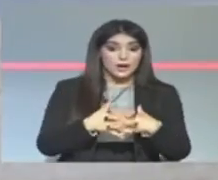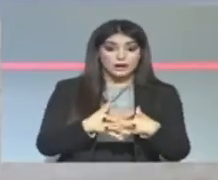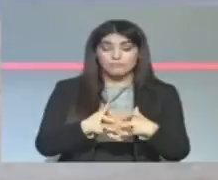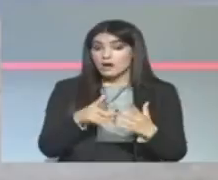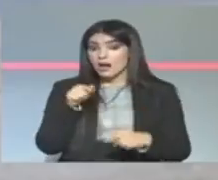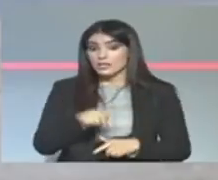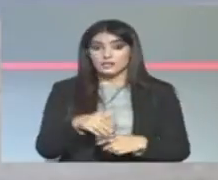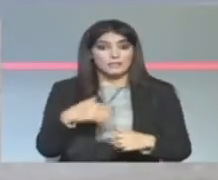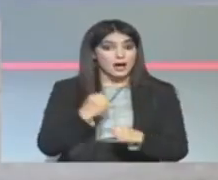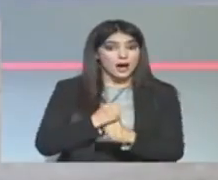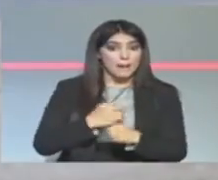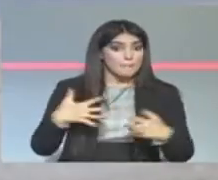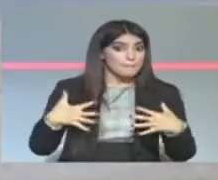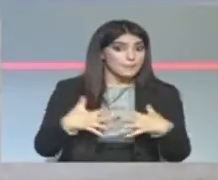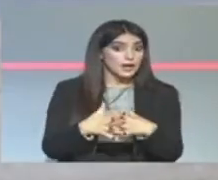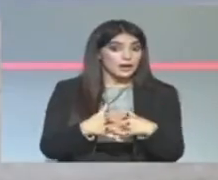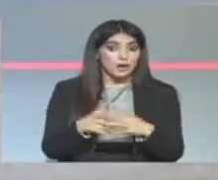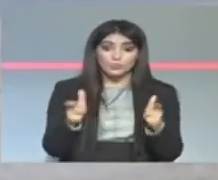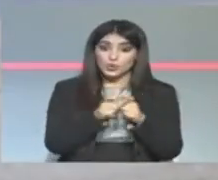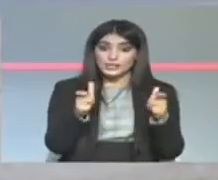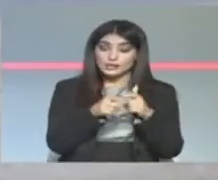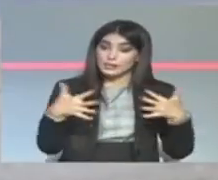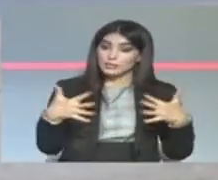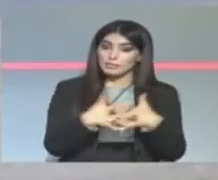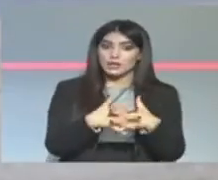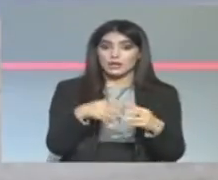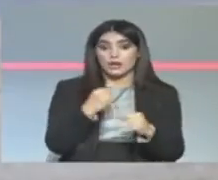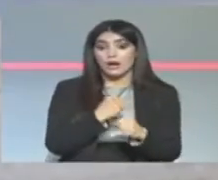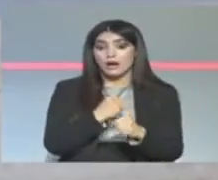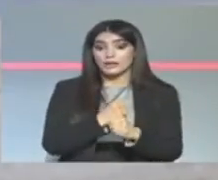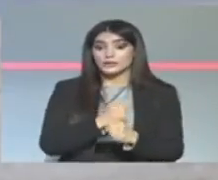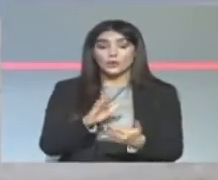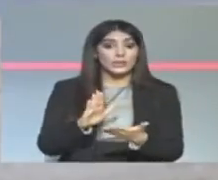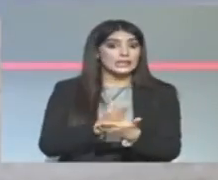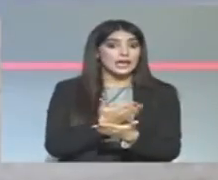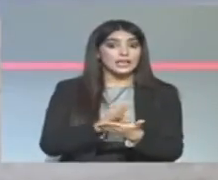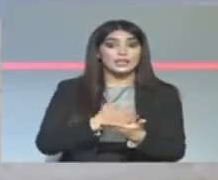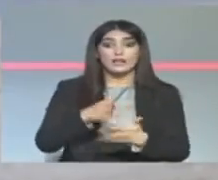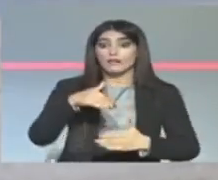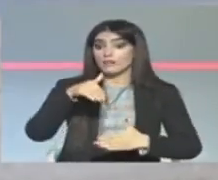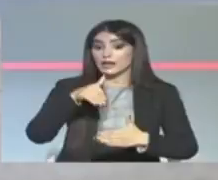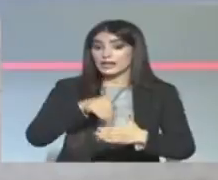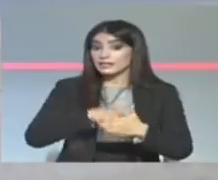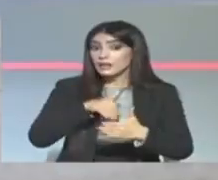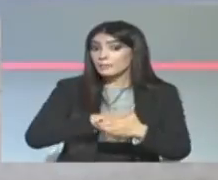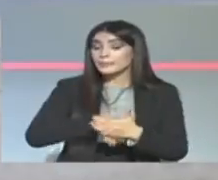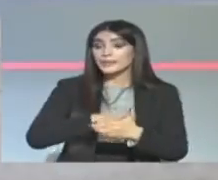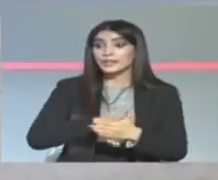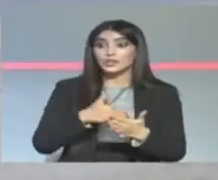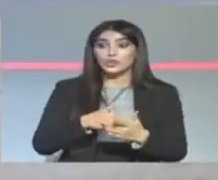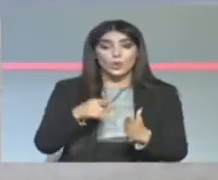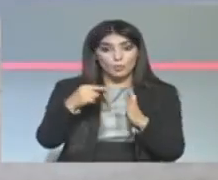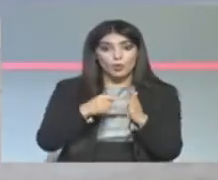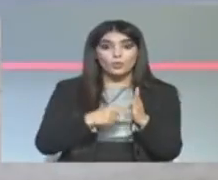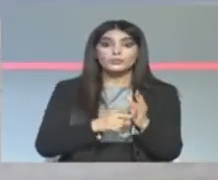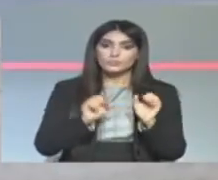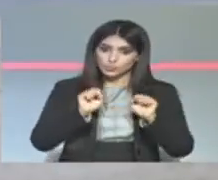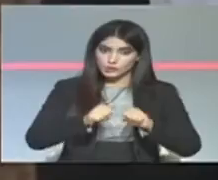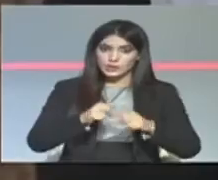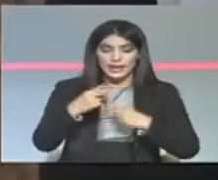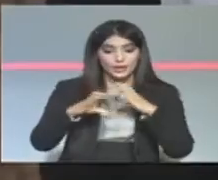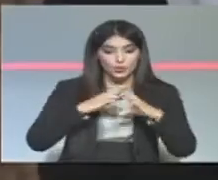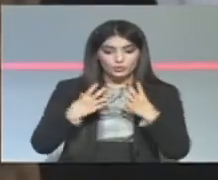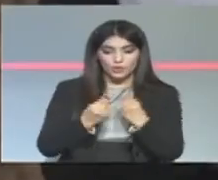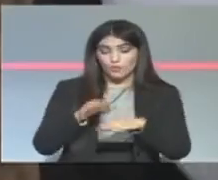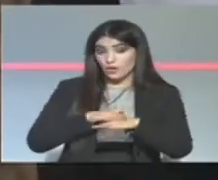الموالاه توحيد المؤسسات يتطلب تجهيز الارضيه للانتخابات وجميع هذه النقاط يتم مناقشتها الان